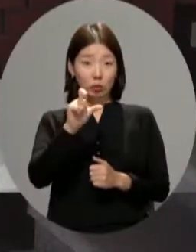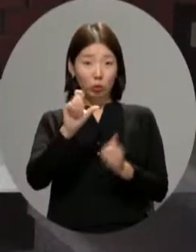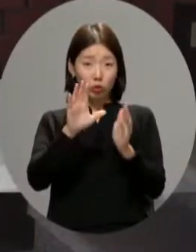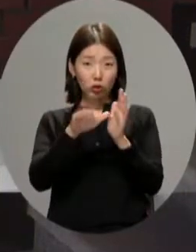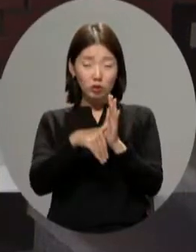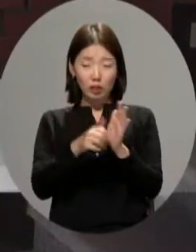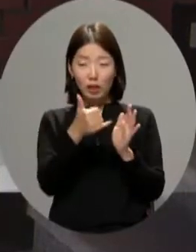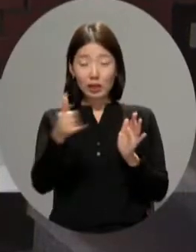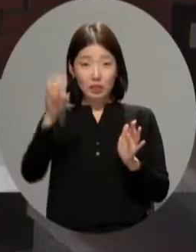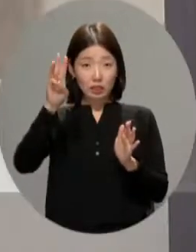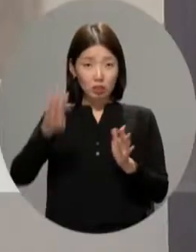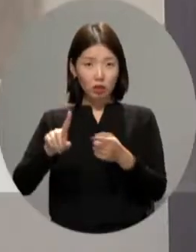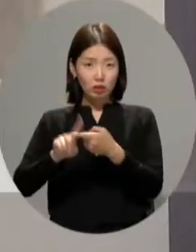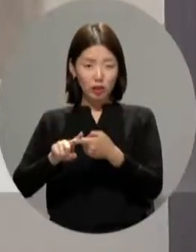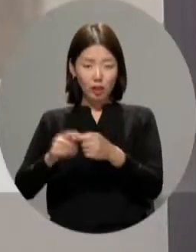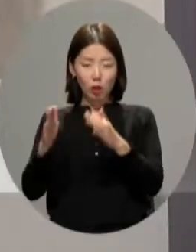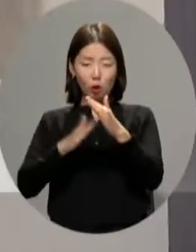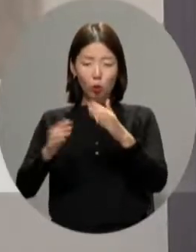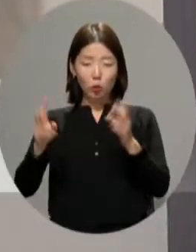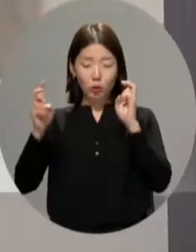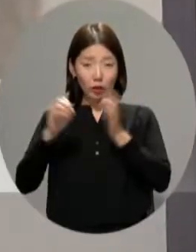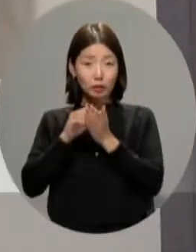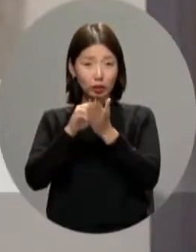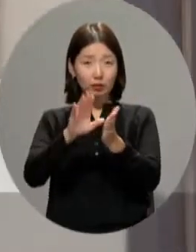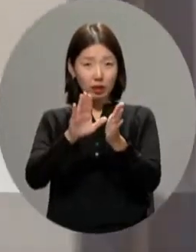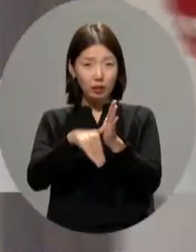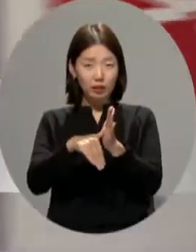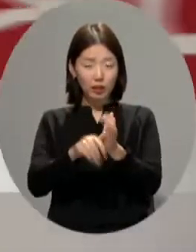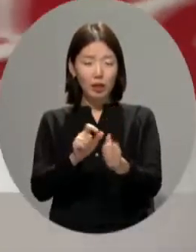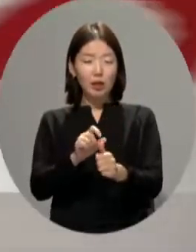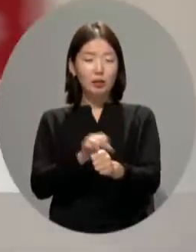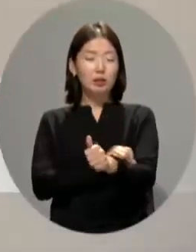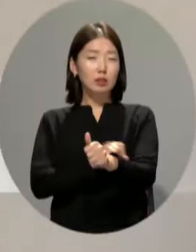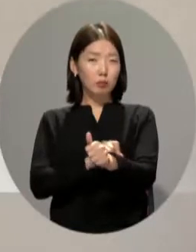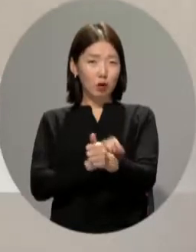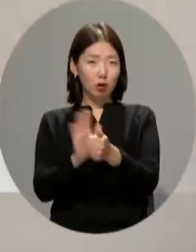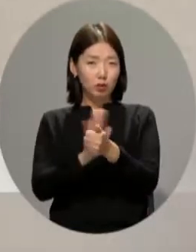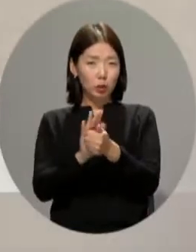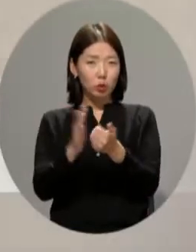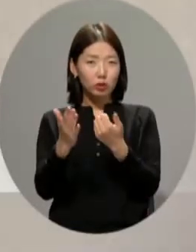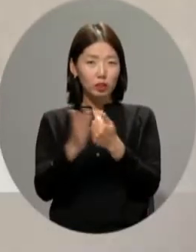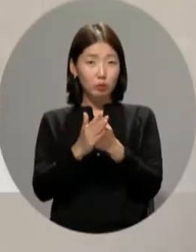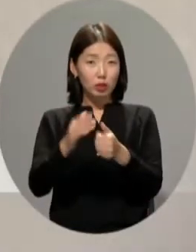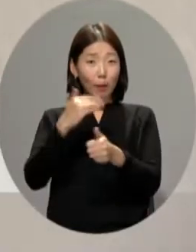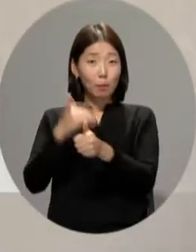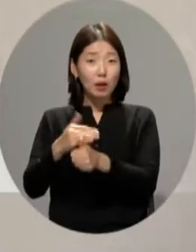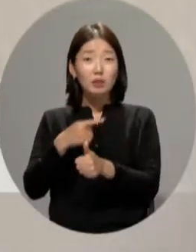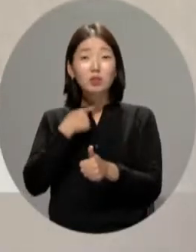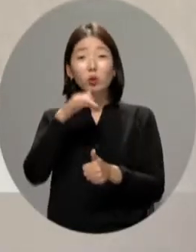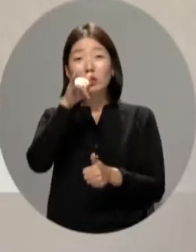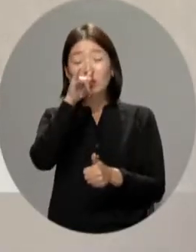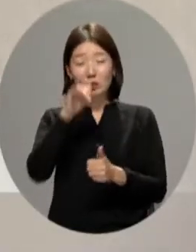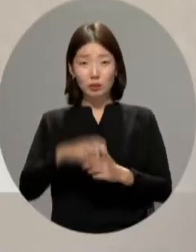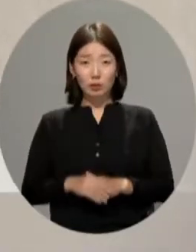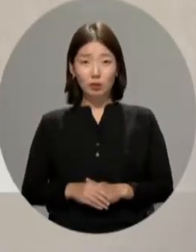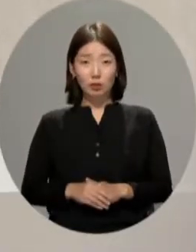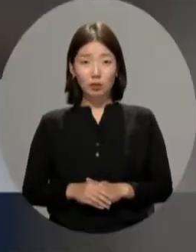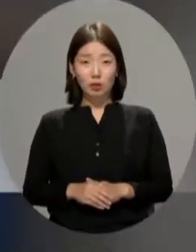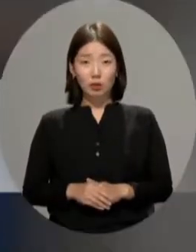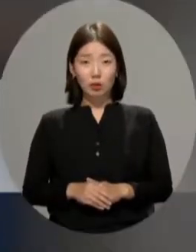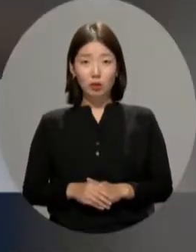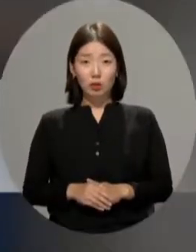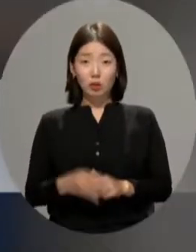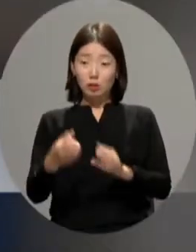2015년 인천광역시의 공기업에 입사할 당시 특히 채용 논란으로 직권 면직된 인물이라고 밝혔습니다